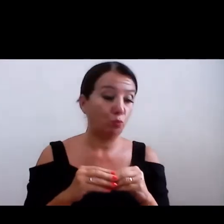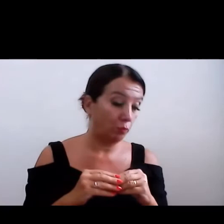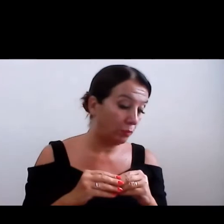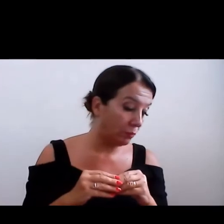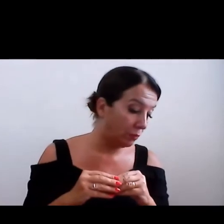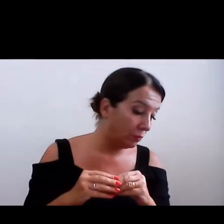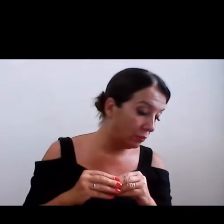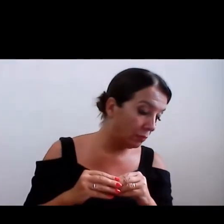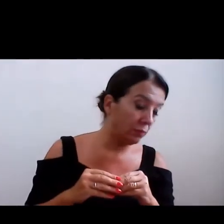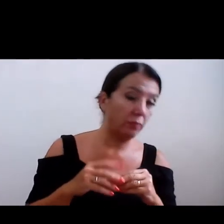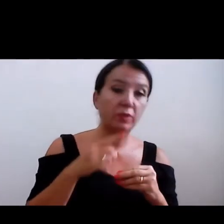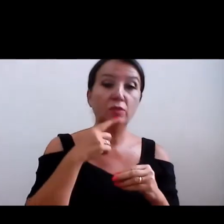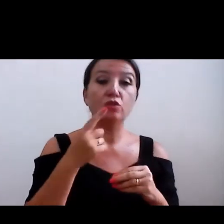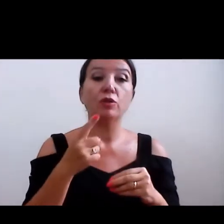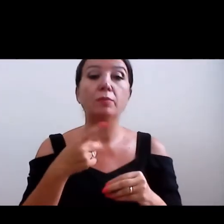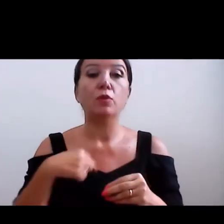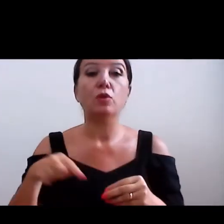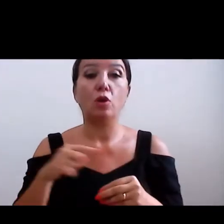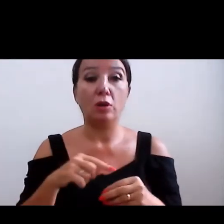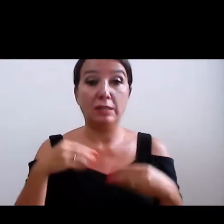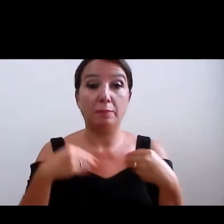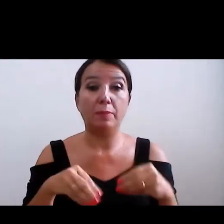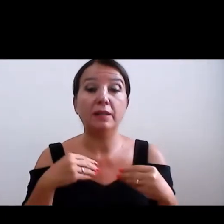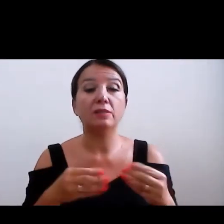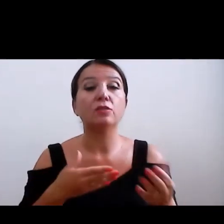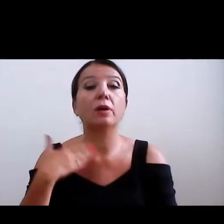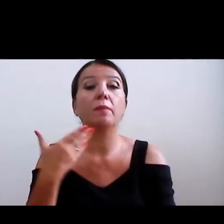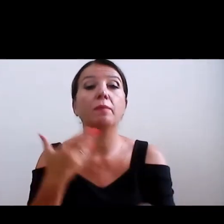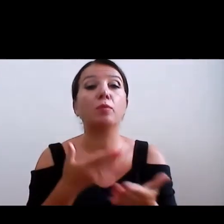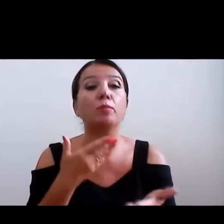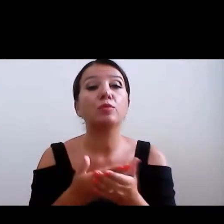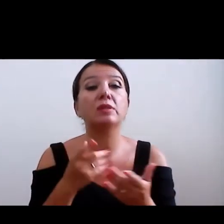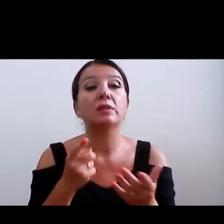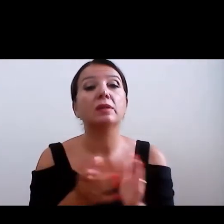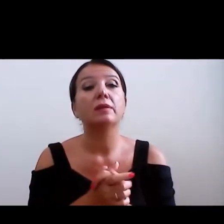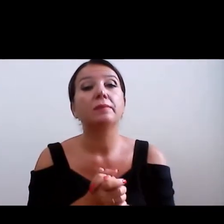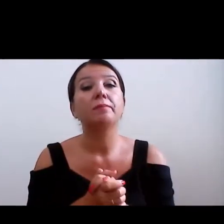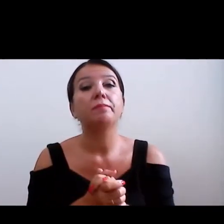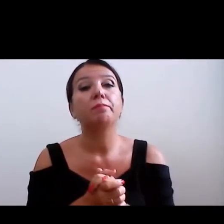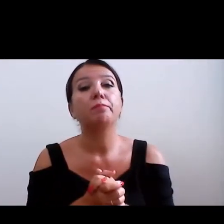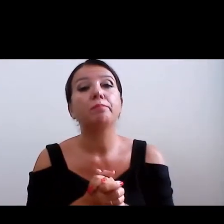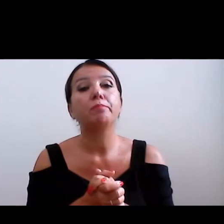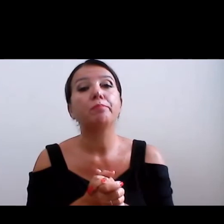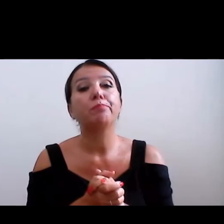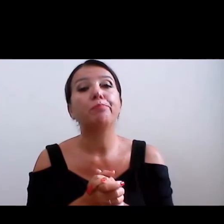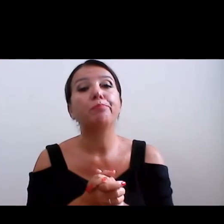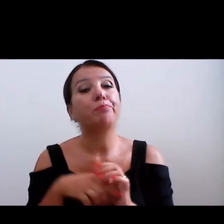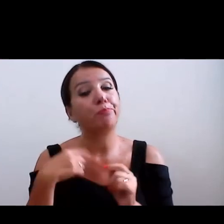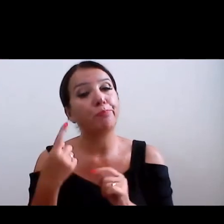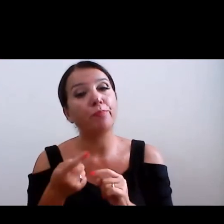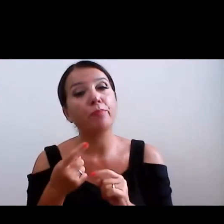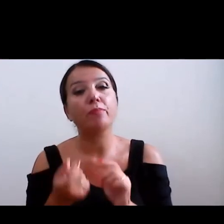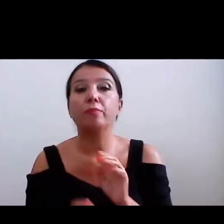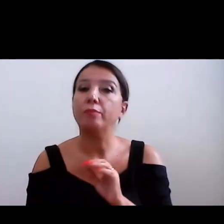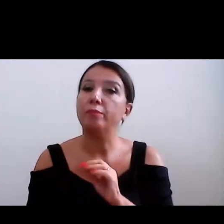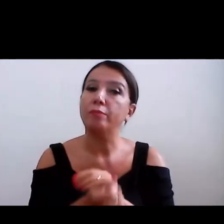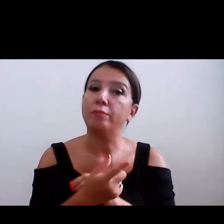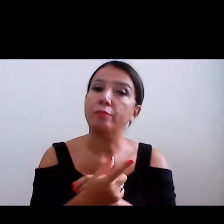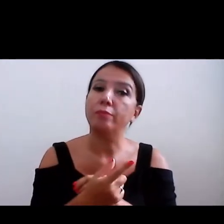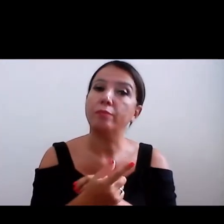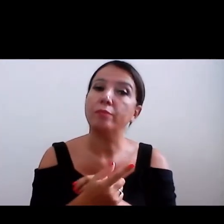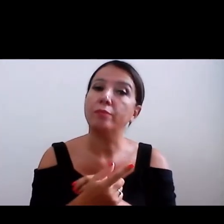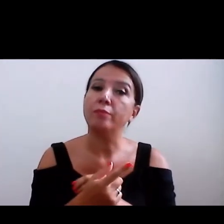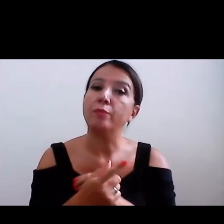diciamo, i nostri partecipanti sono abbastanza attivi e propositivi su questo. E ancora una criticità che